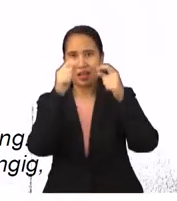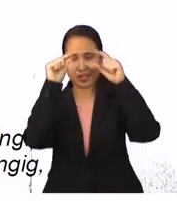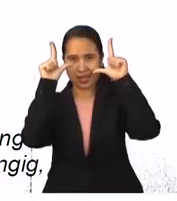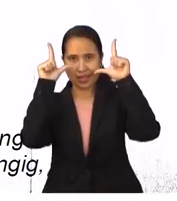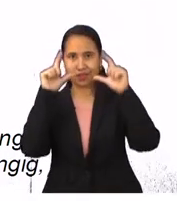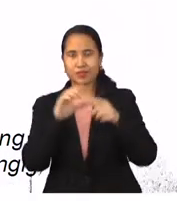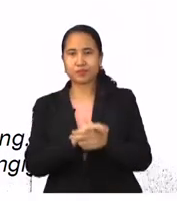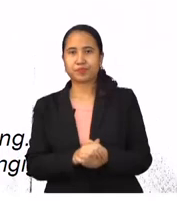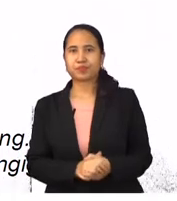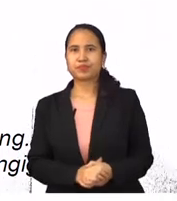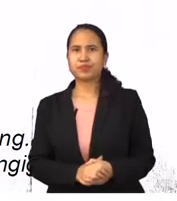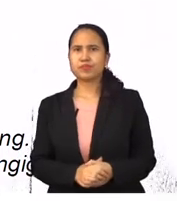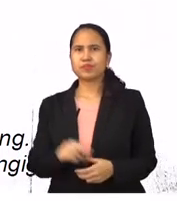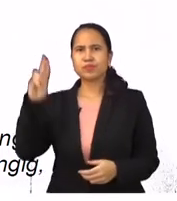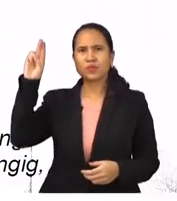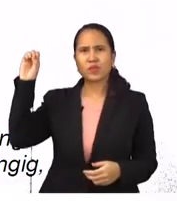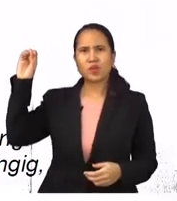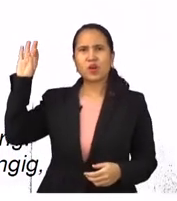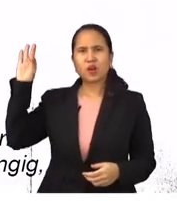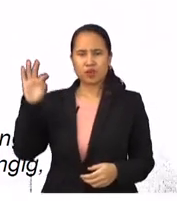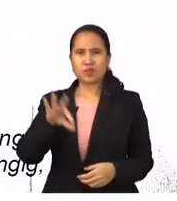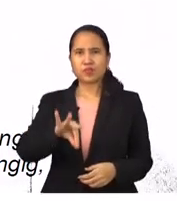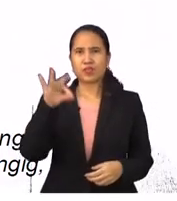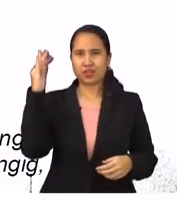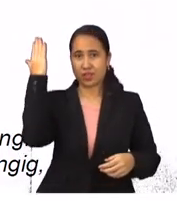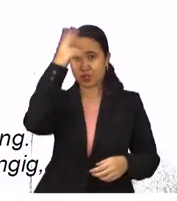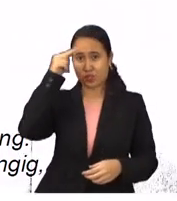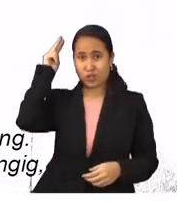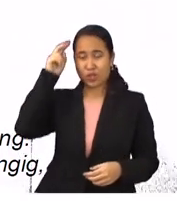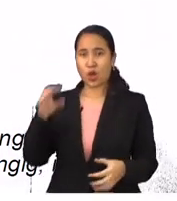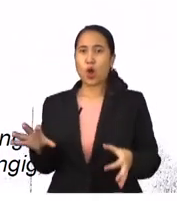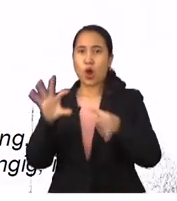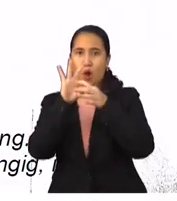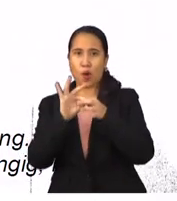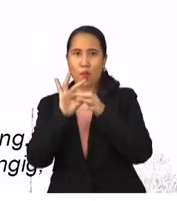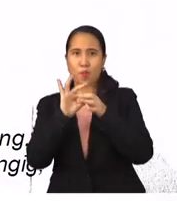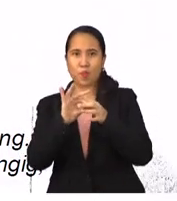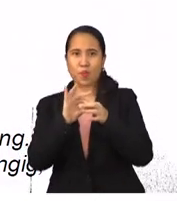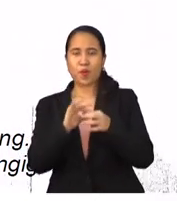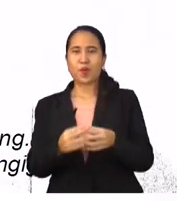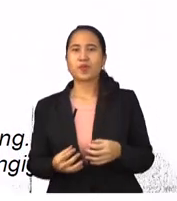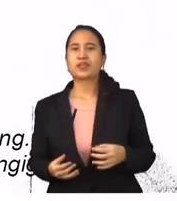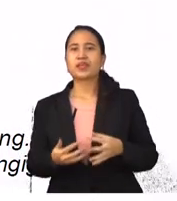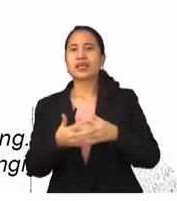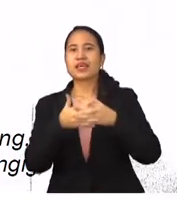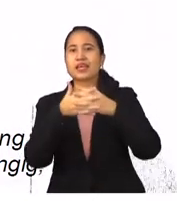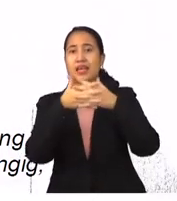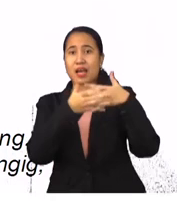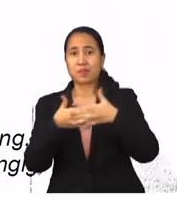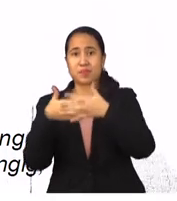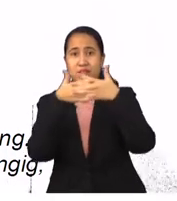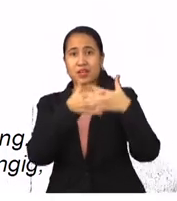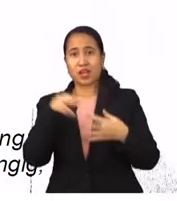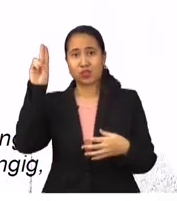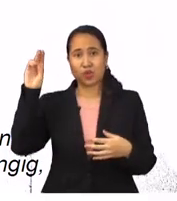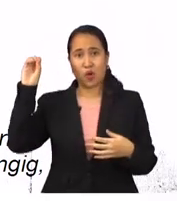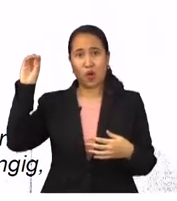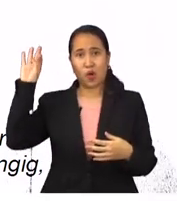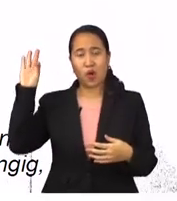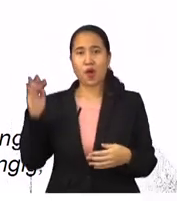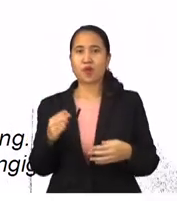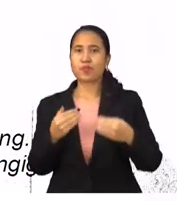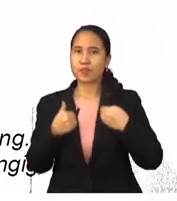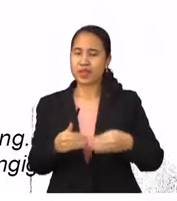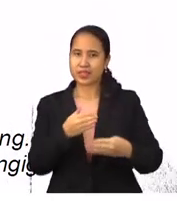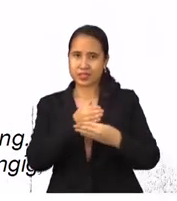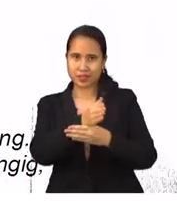dat Suriname als lidstaat gebonden is aan de uitspraken van het Inter-Amerikaans Hof voor de rechten van de mens. Voorts